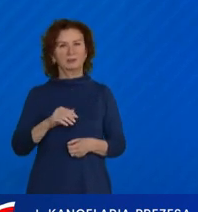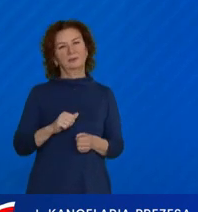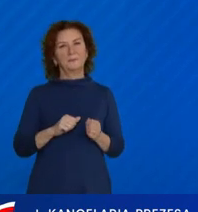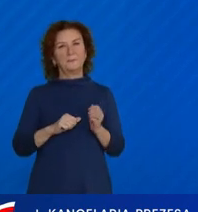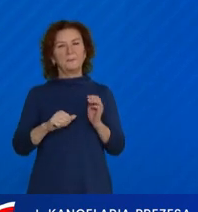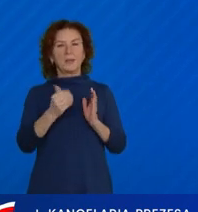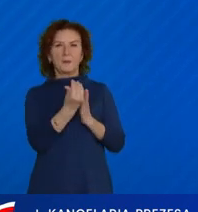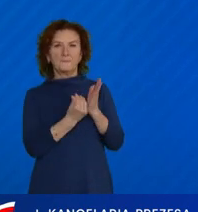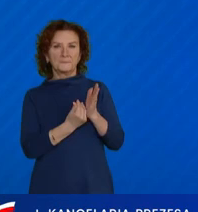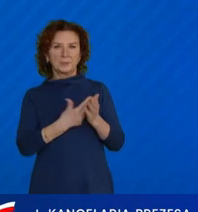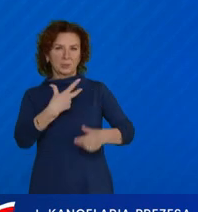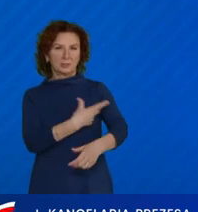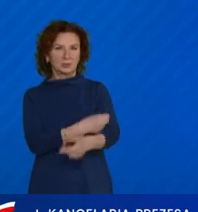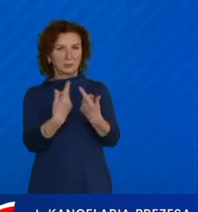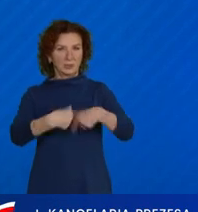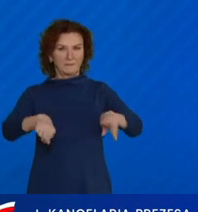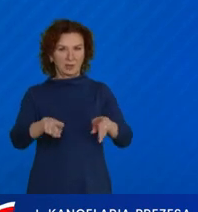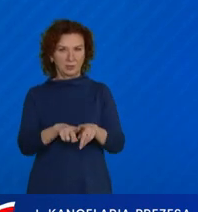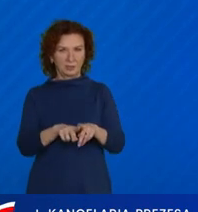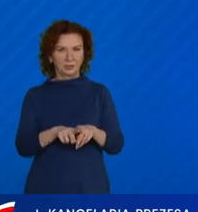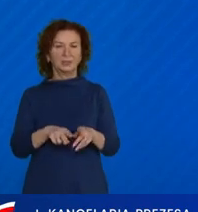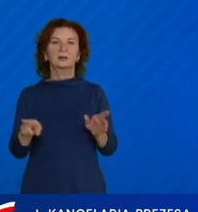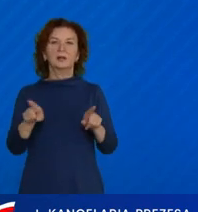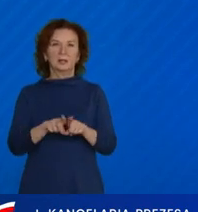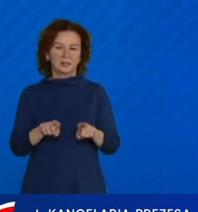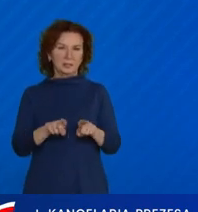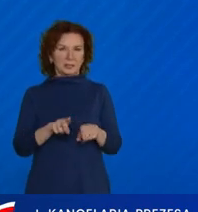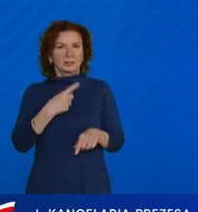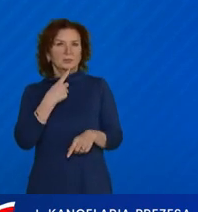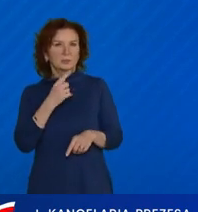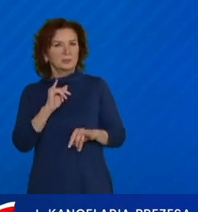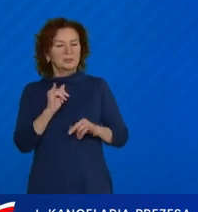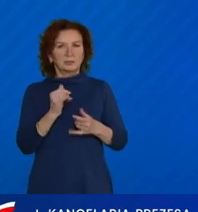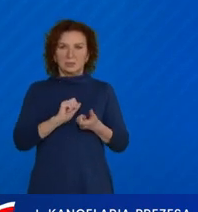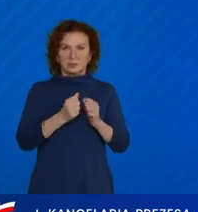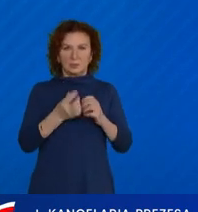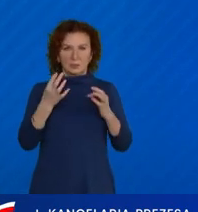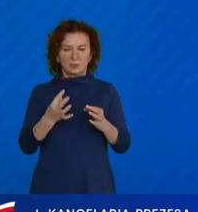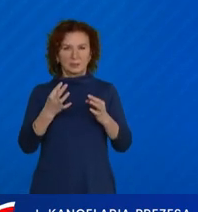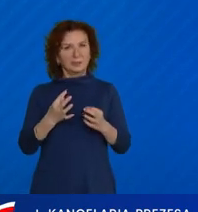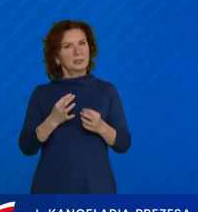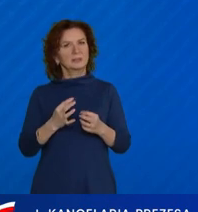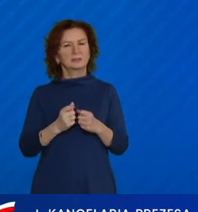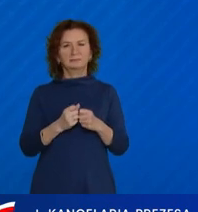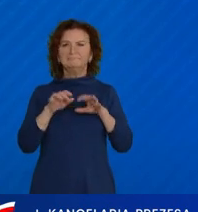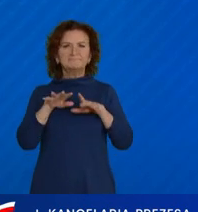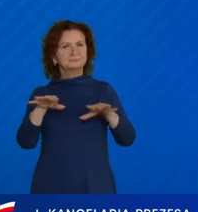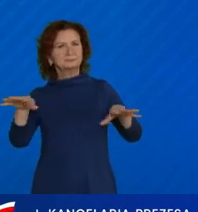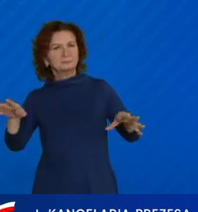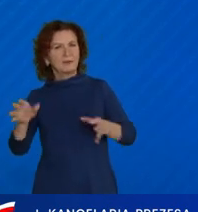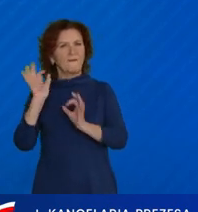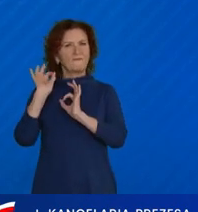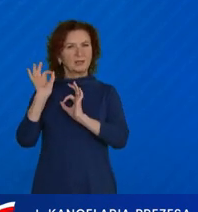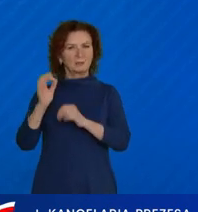jego realizacji oraz też odnieść się do pewnych kwestii, które pojawiają się w przestrzeni publicznej, a